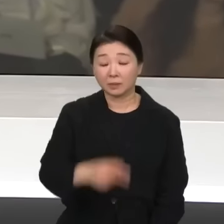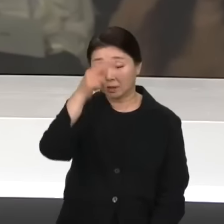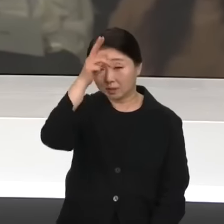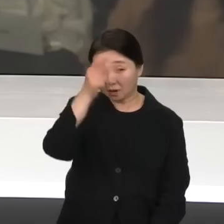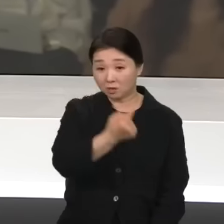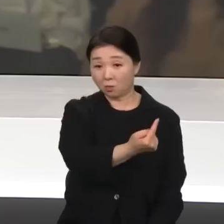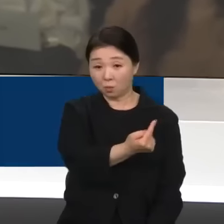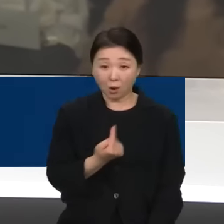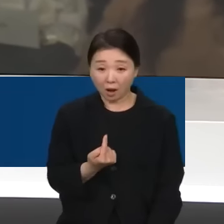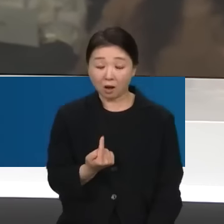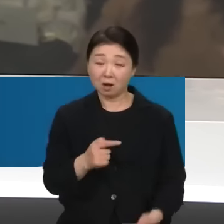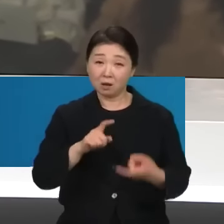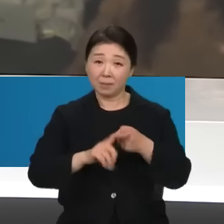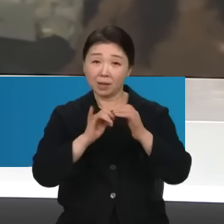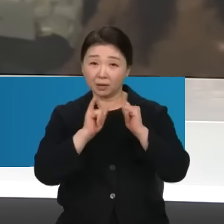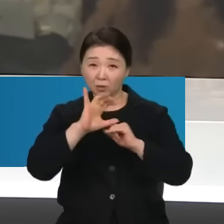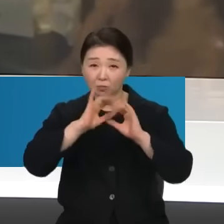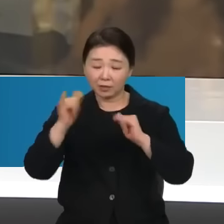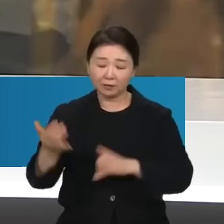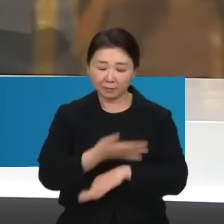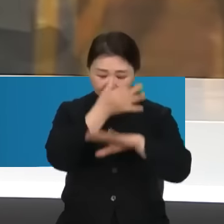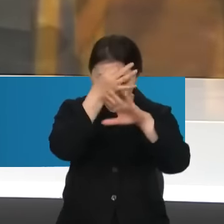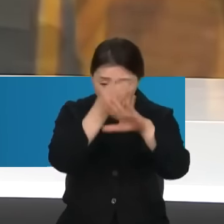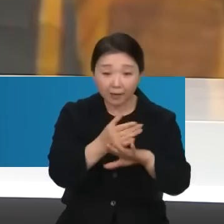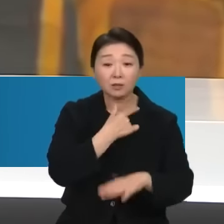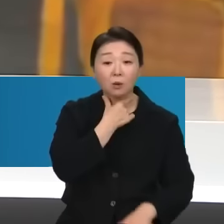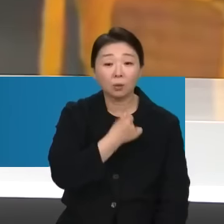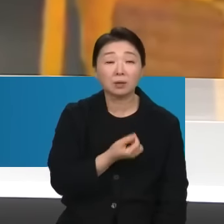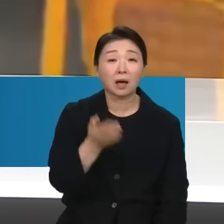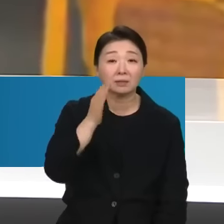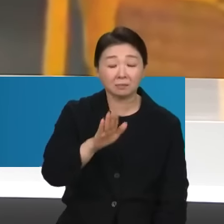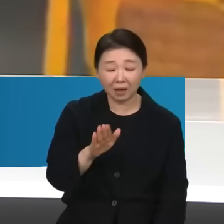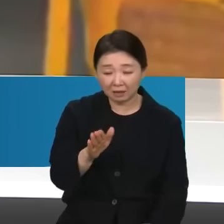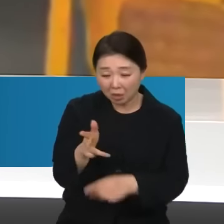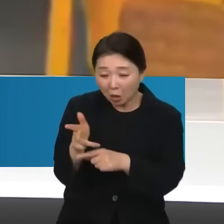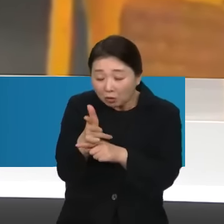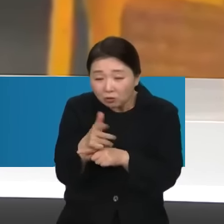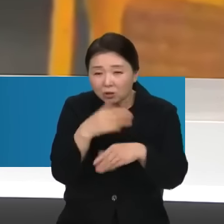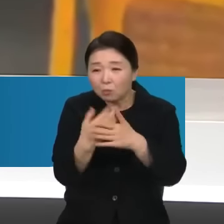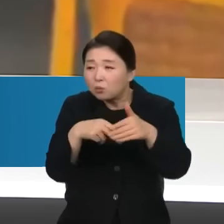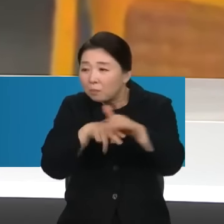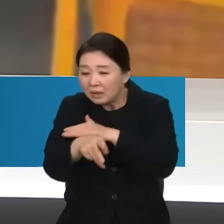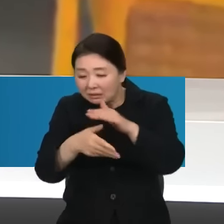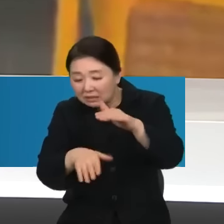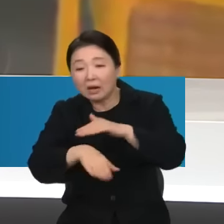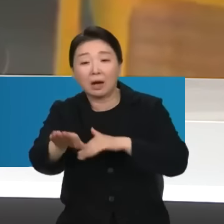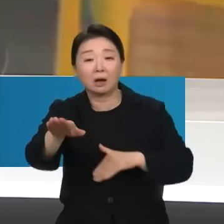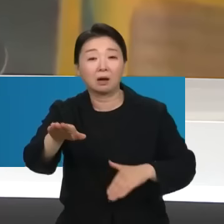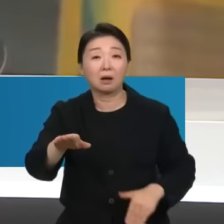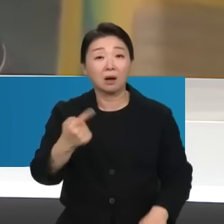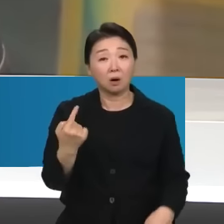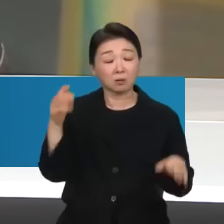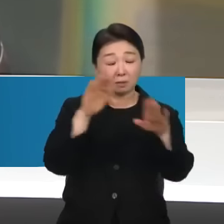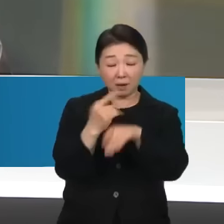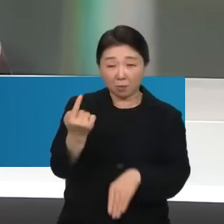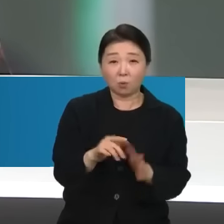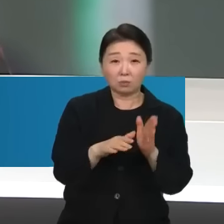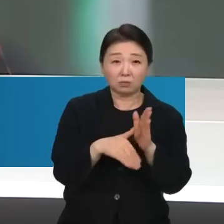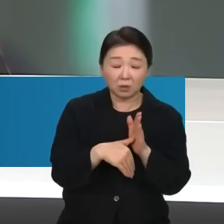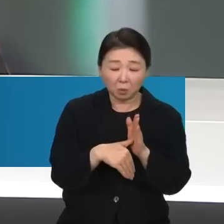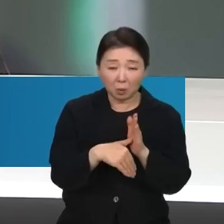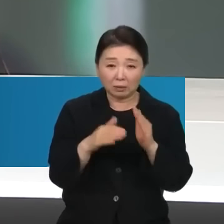경찰에 출석해 팬과 국민들에게 사과하겠다고 했지만 취재진을 피해 지하로 들어갔던 김호중 씨. 어젯밤 나올 때도